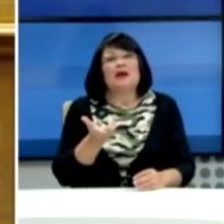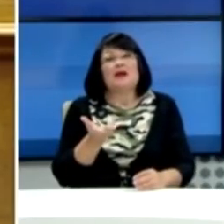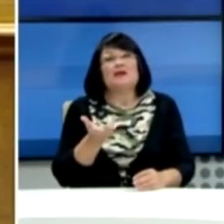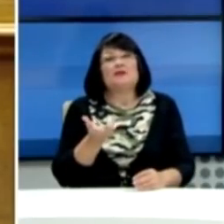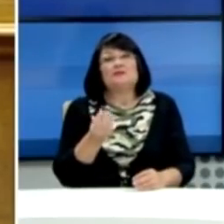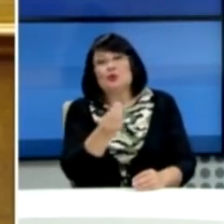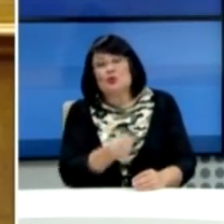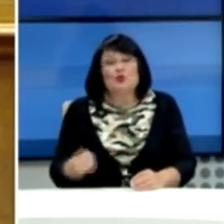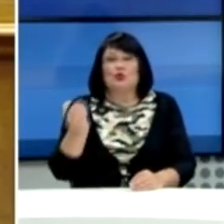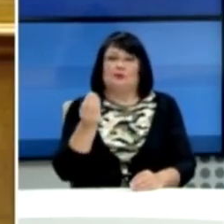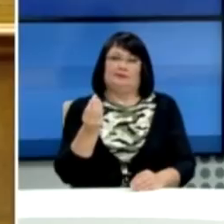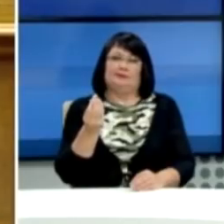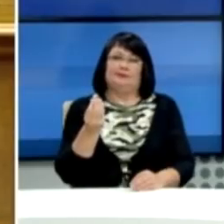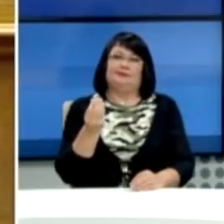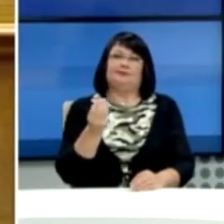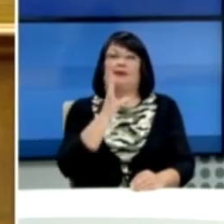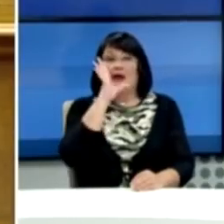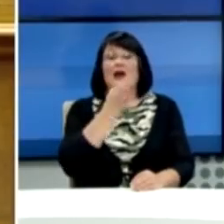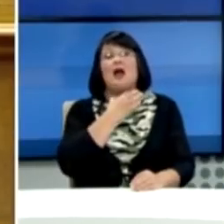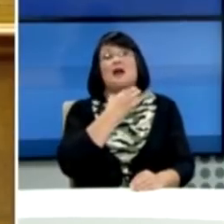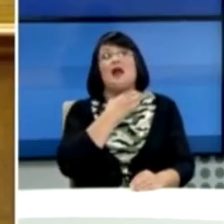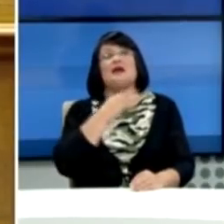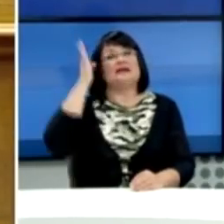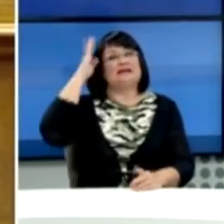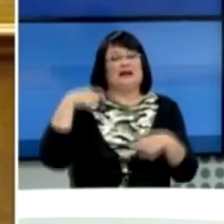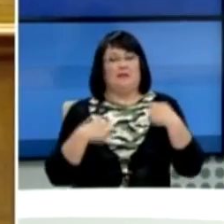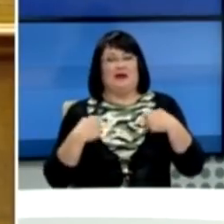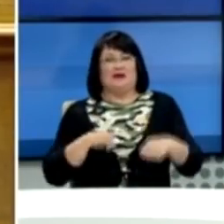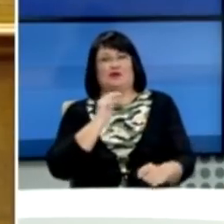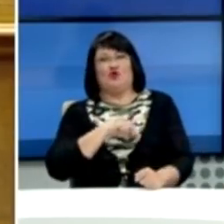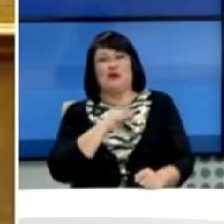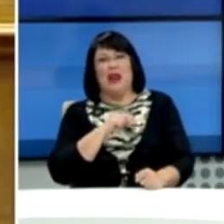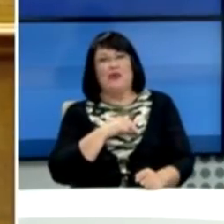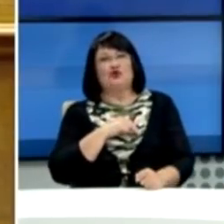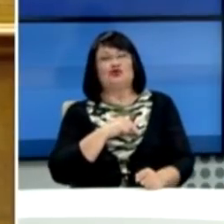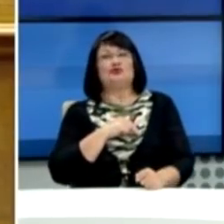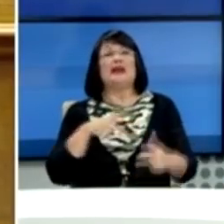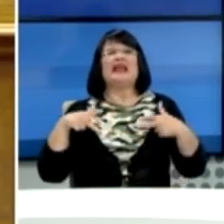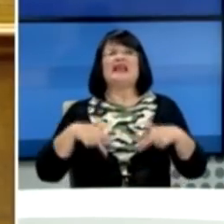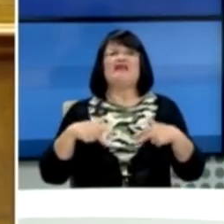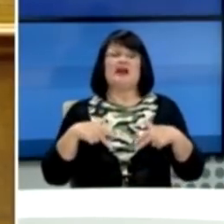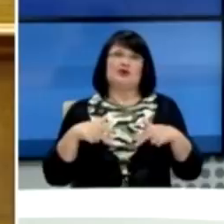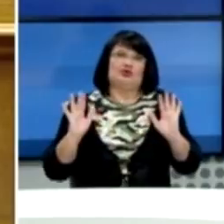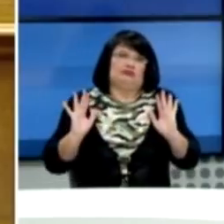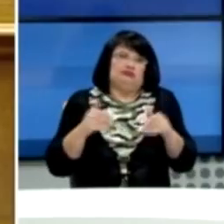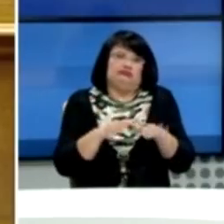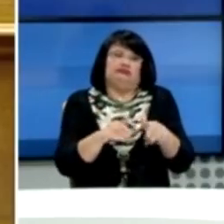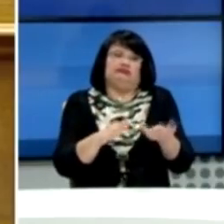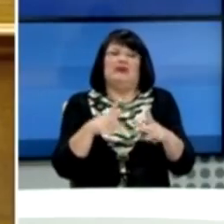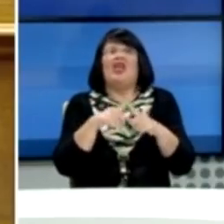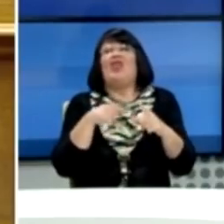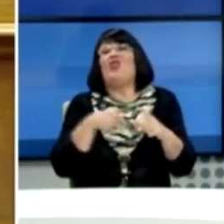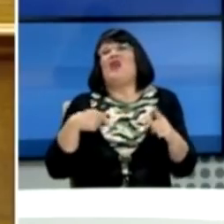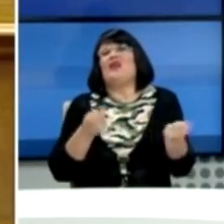δεσμευμένα στις ανάγκες της καπιταλιστικής κερδοφορίας, ρίχνει η κυβέρνηση το μπαλάκι στις διοικήσεις